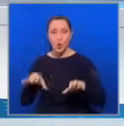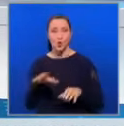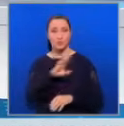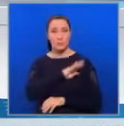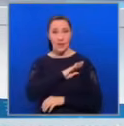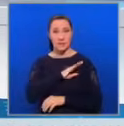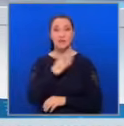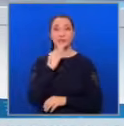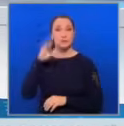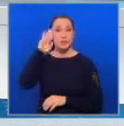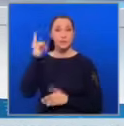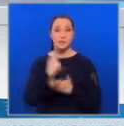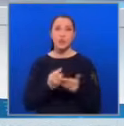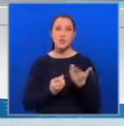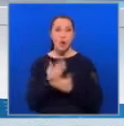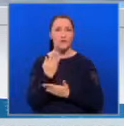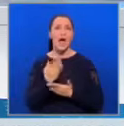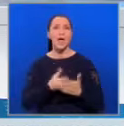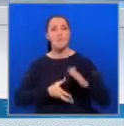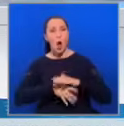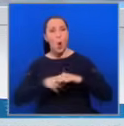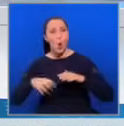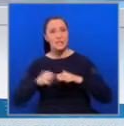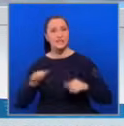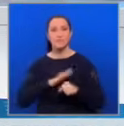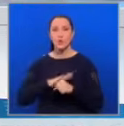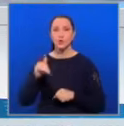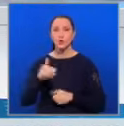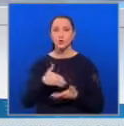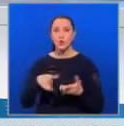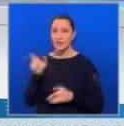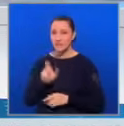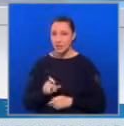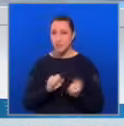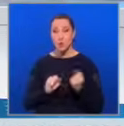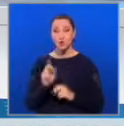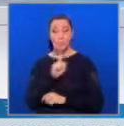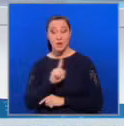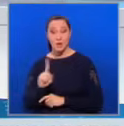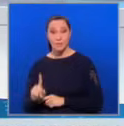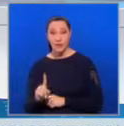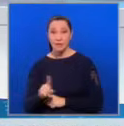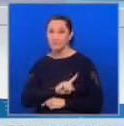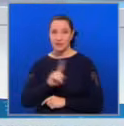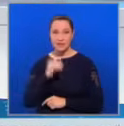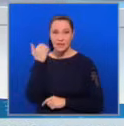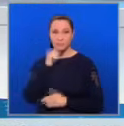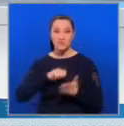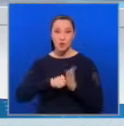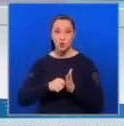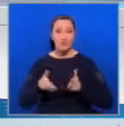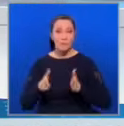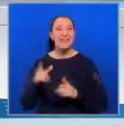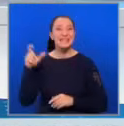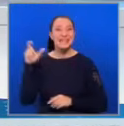израелската армия нареди нова евакуация в пренаселената южна част на ивицата но по-късно предупреди за да не се използва ключовия